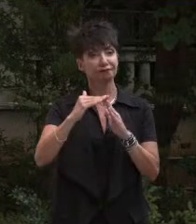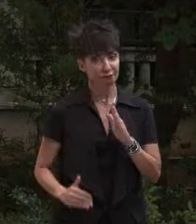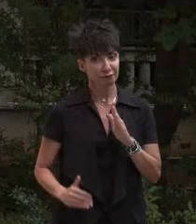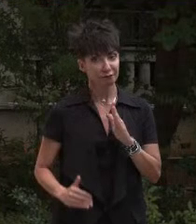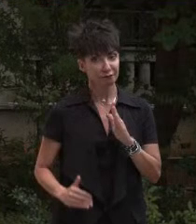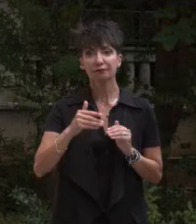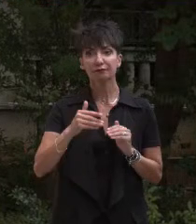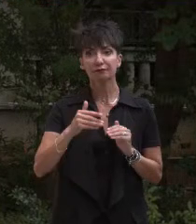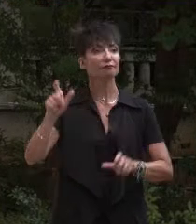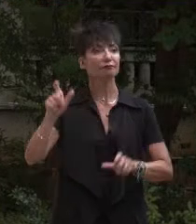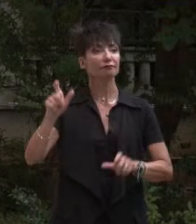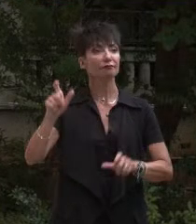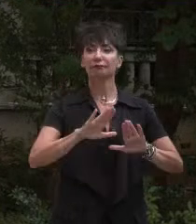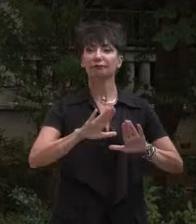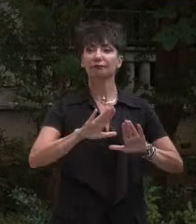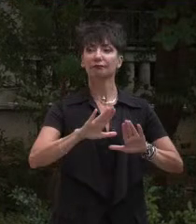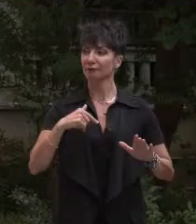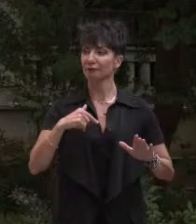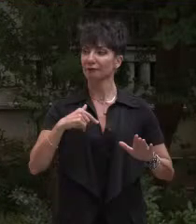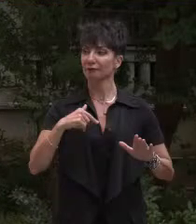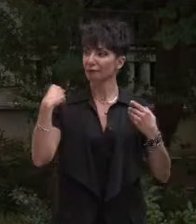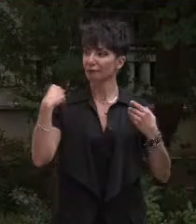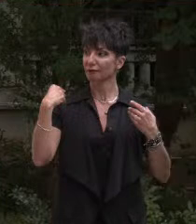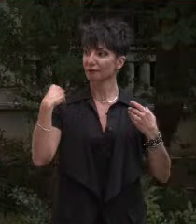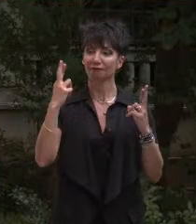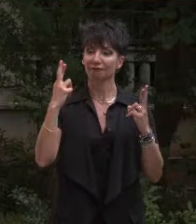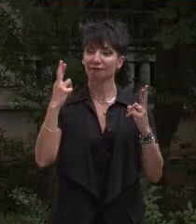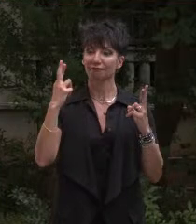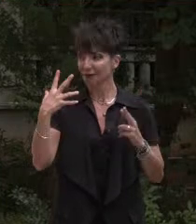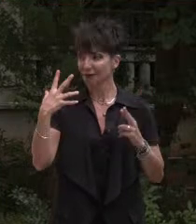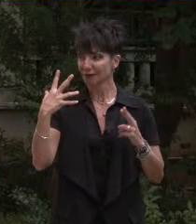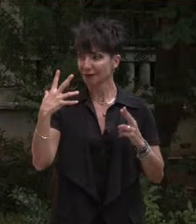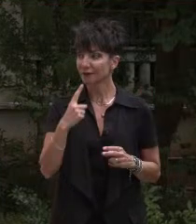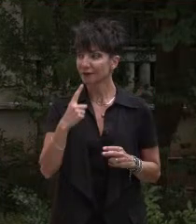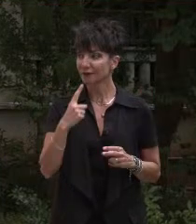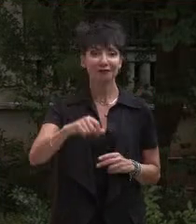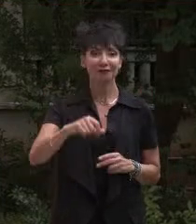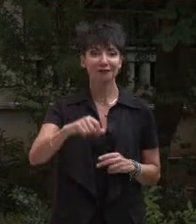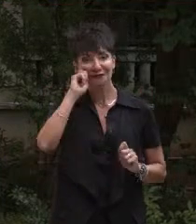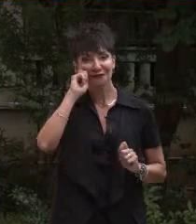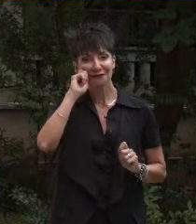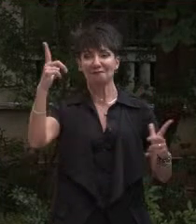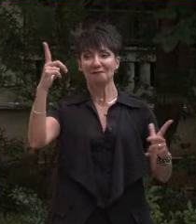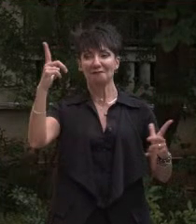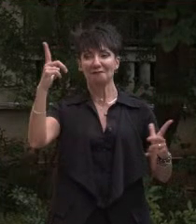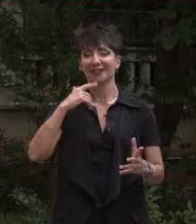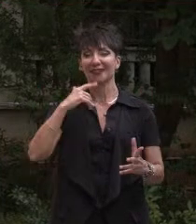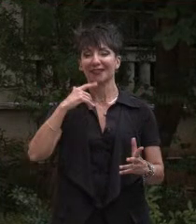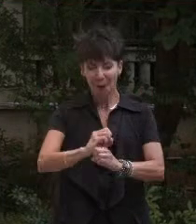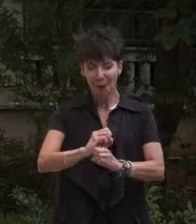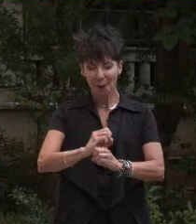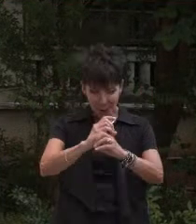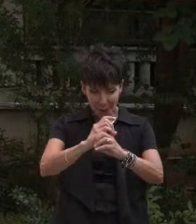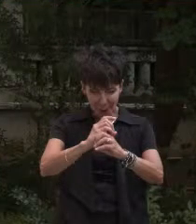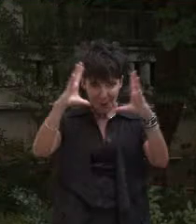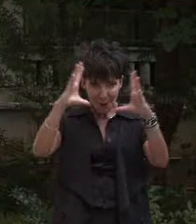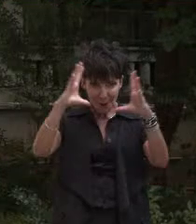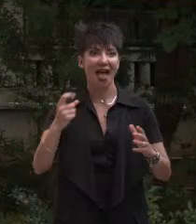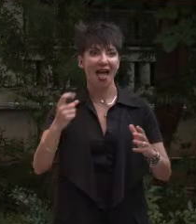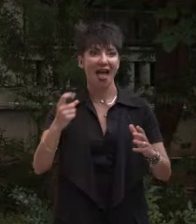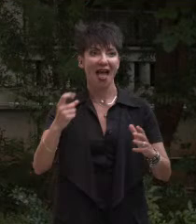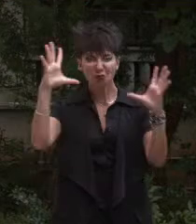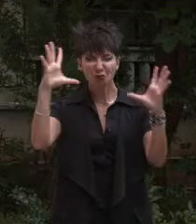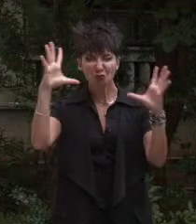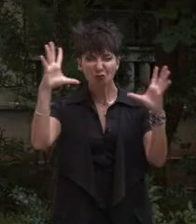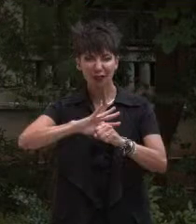ότι τα παιδιά διδάσκουν την αισιοδοξία. Επιτέλους φαίνεται ότι υπάρχει ένα φως στο τούνελ, να τελειώσει η πανδημία και να αυτό που